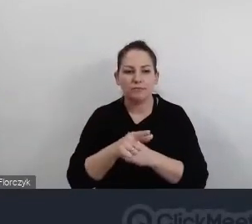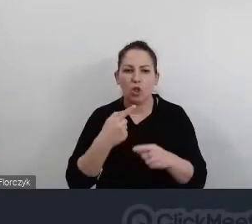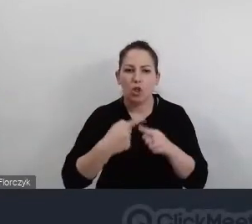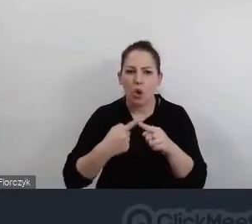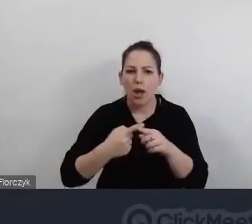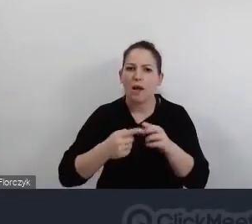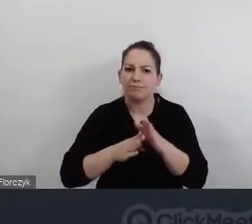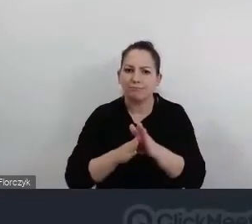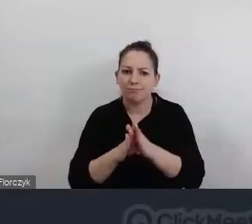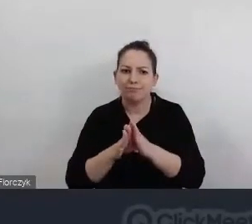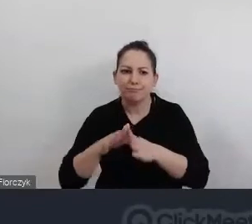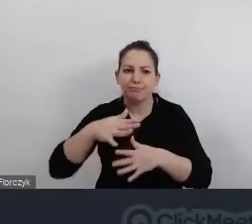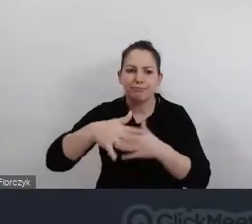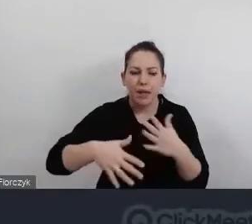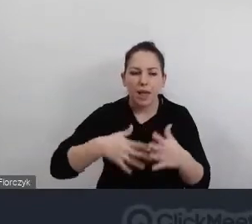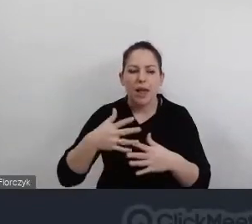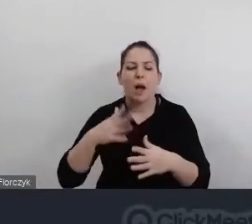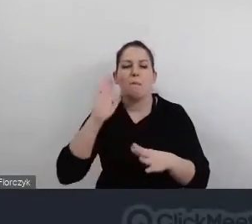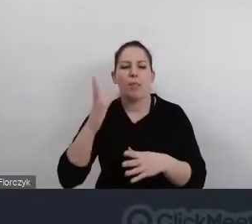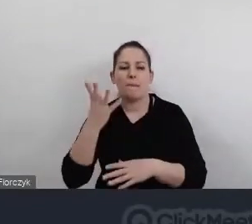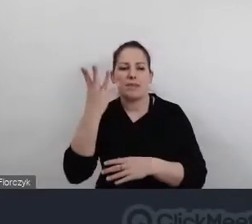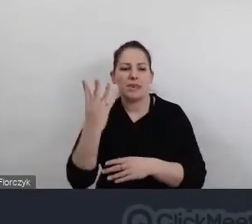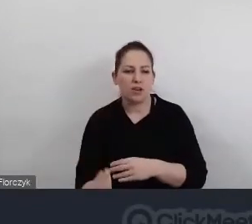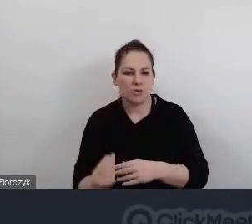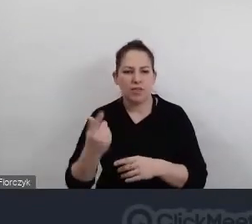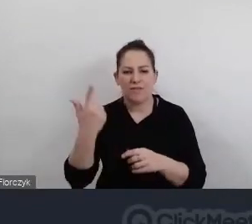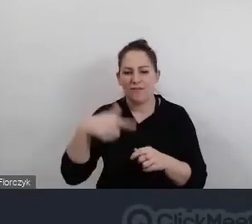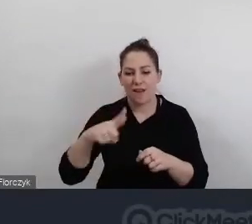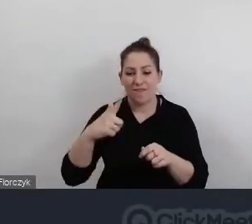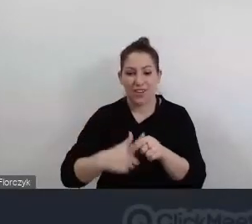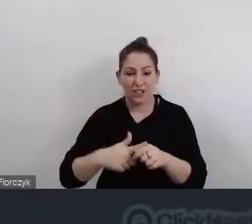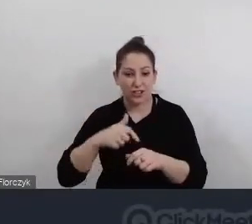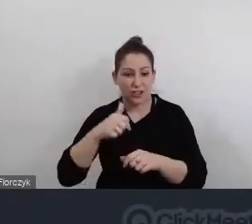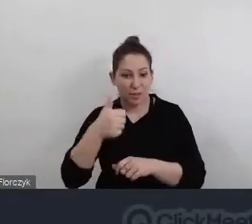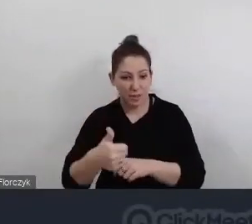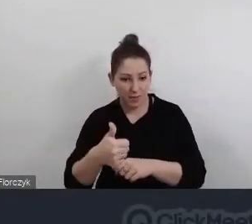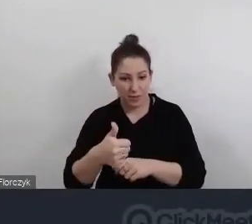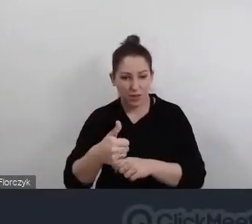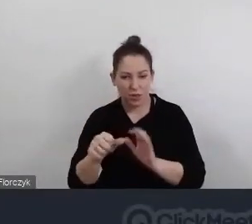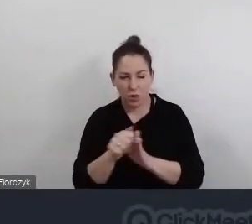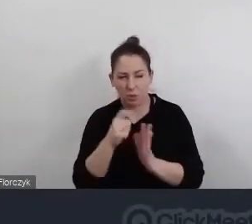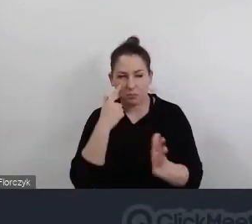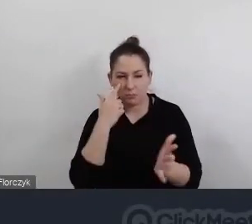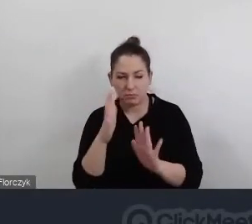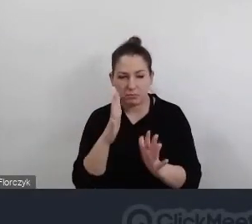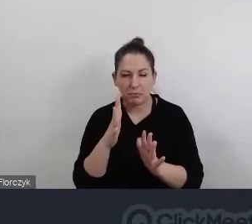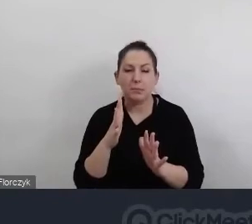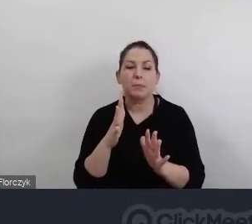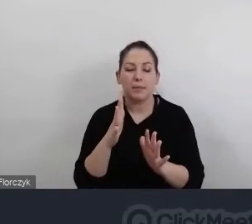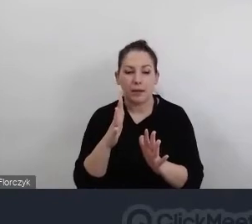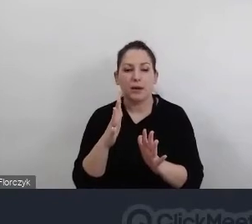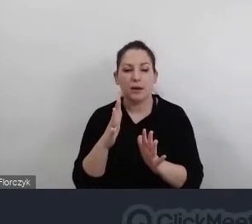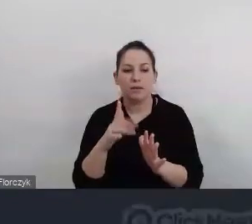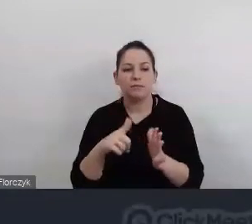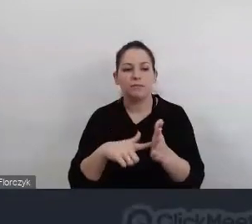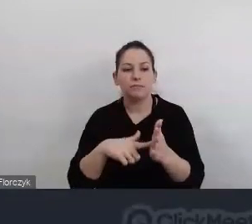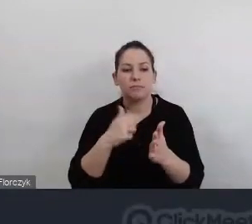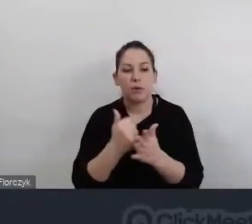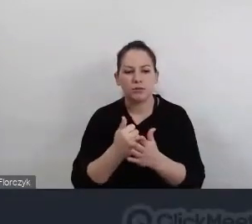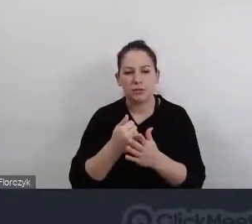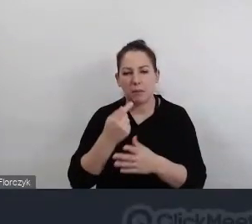następować, przyszła jesień i do roku 21, do przynajmniej prawie ponownie